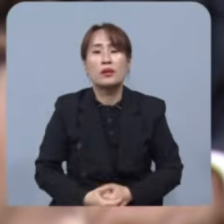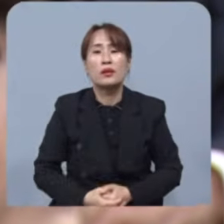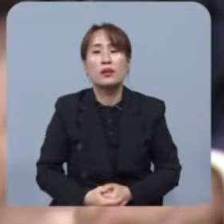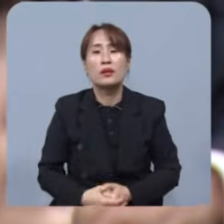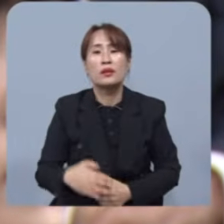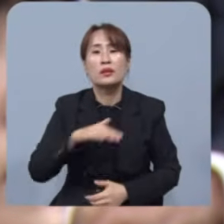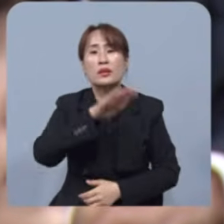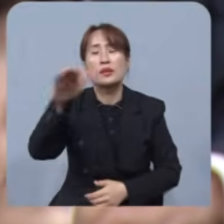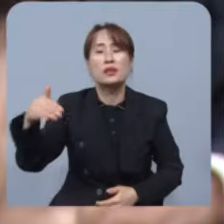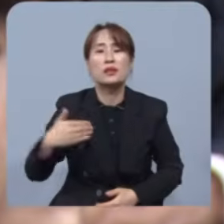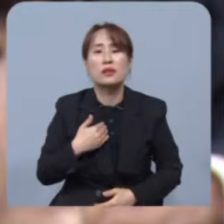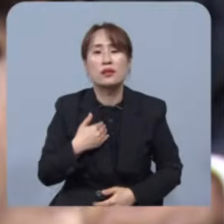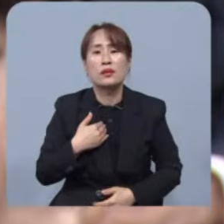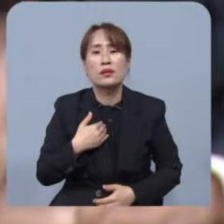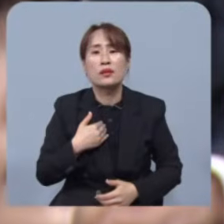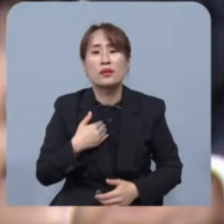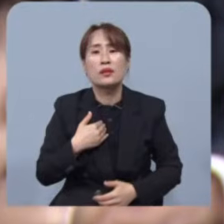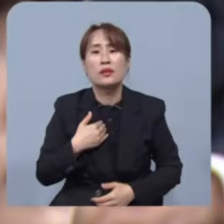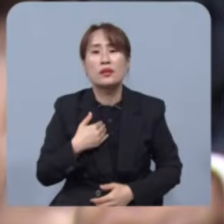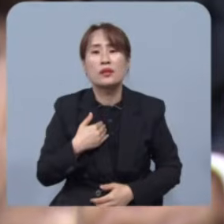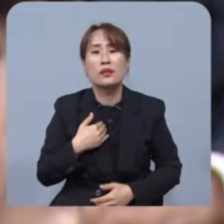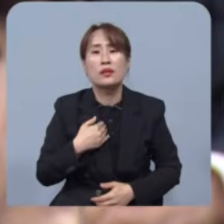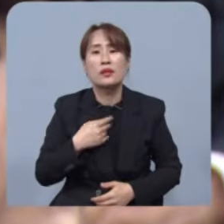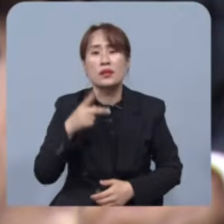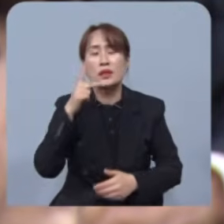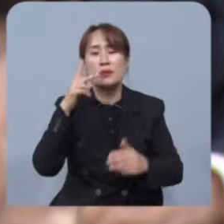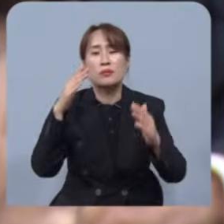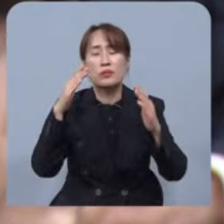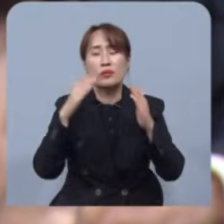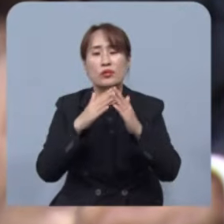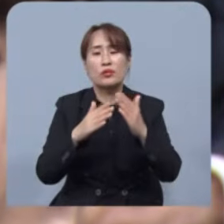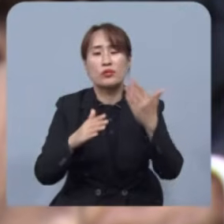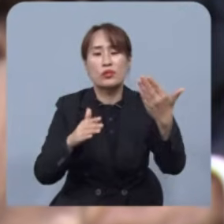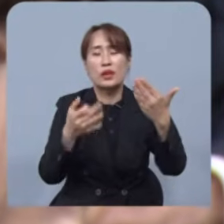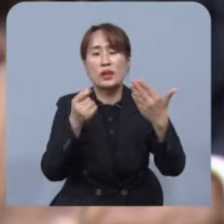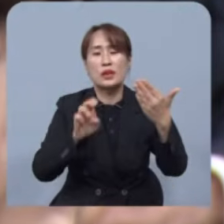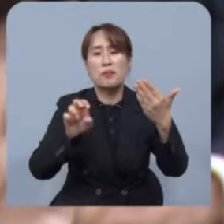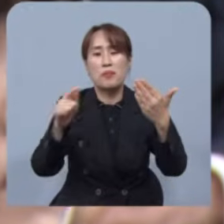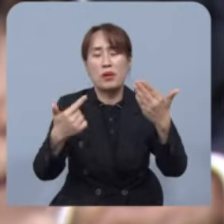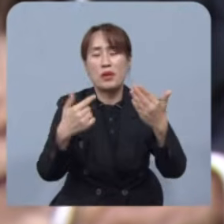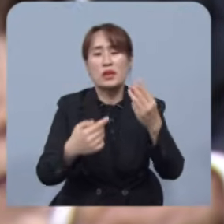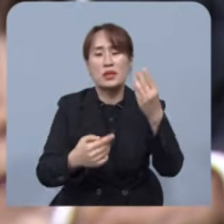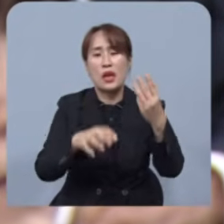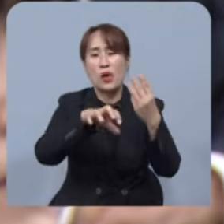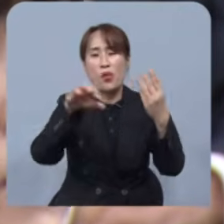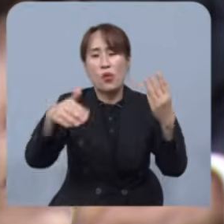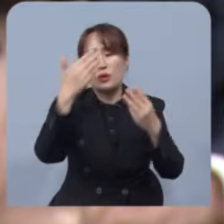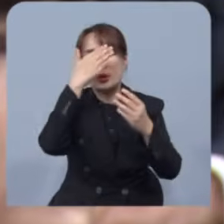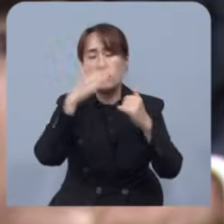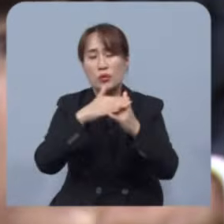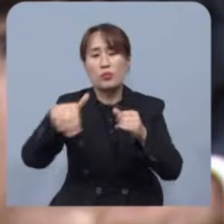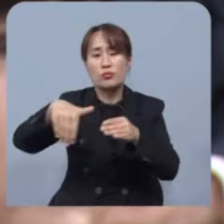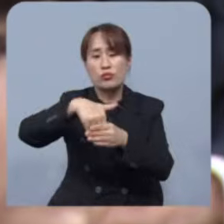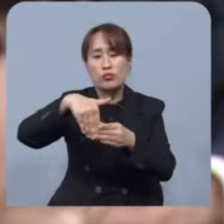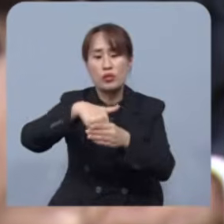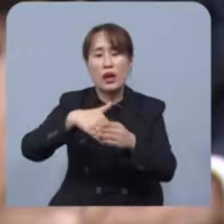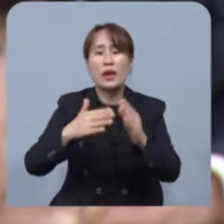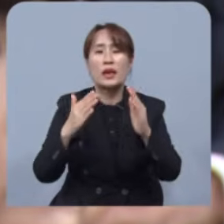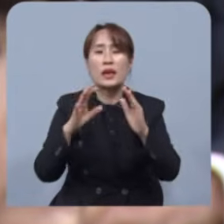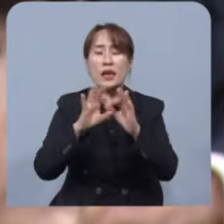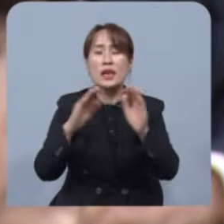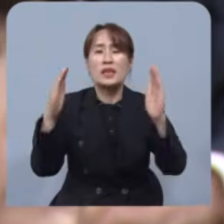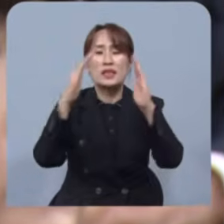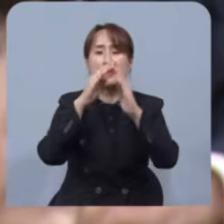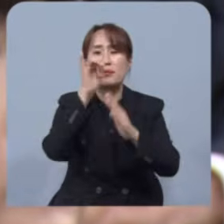근데 저희는 음성군에는 9개 읍면이 있습니다. 그중에 3지역에만 청소년 문화의 집이라는